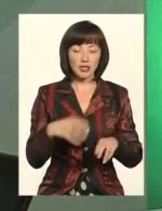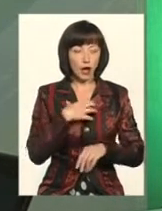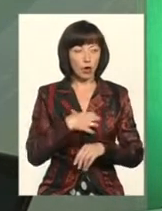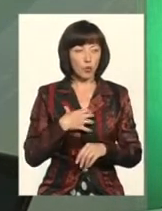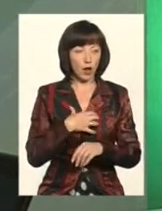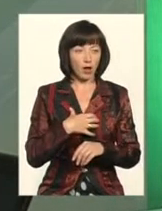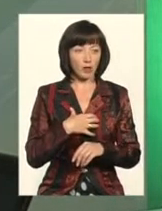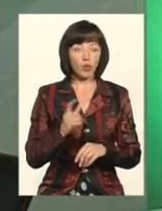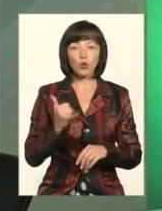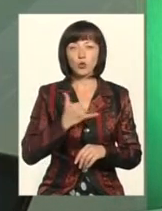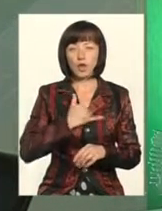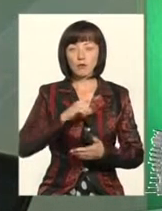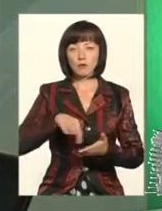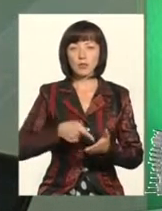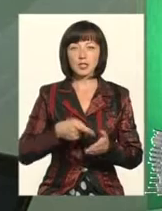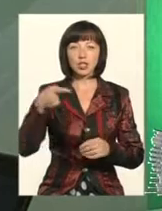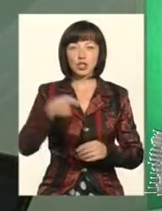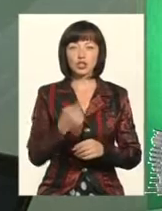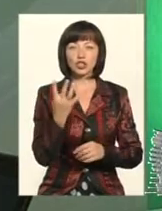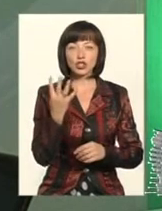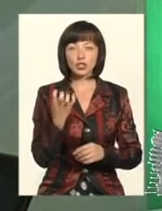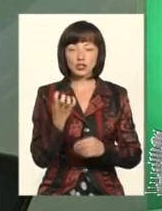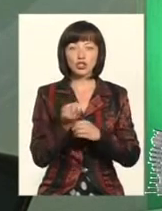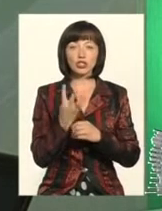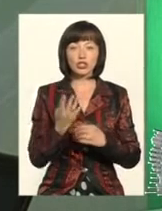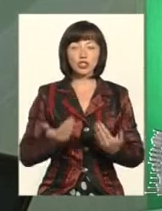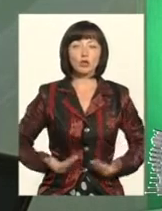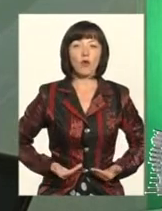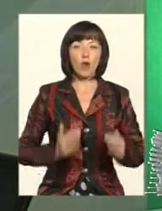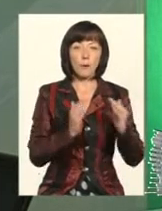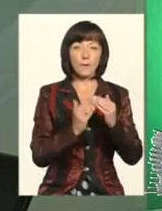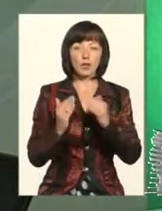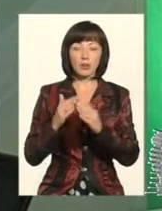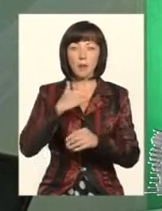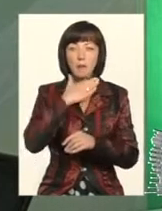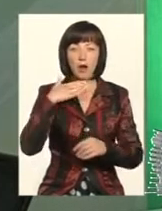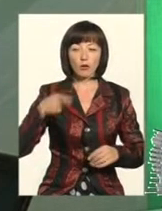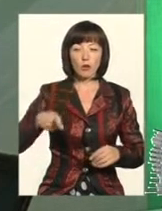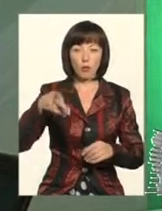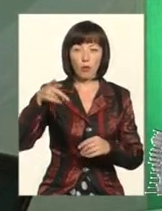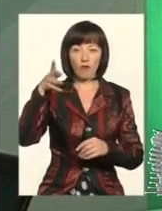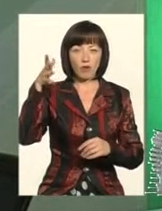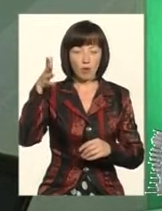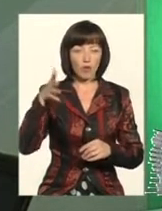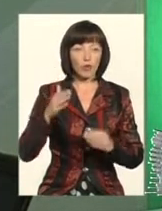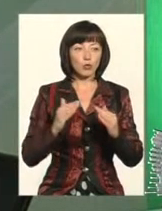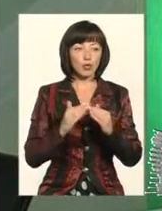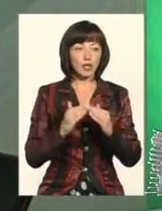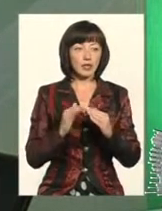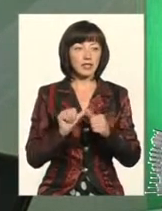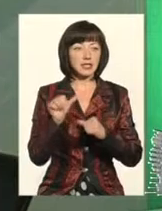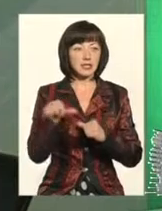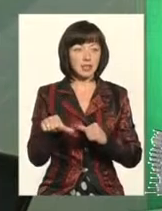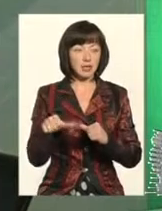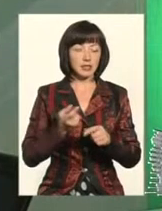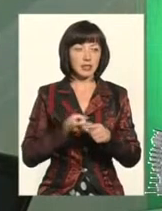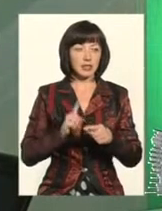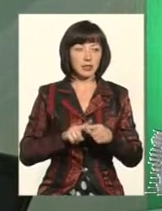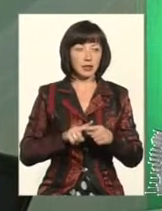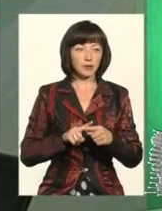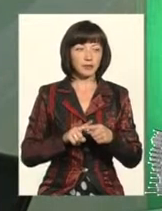що в нас в місті є 1414 житлових будинків, багатоповерхових будинків. І з них, з цих